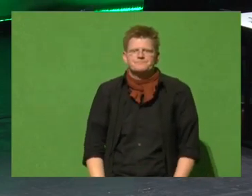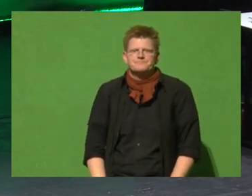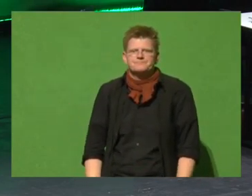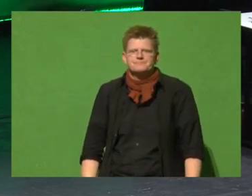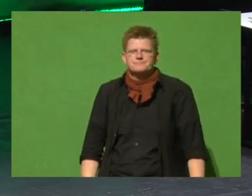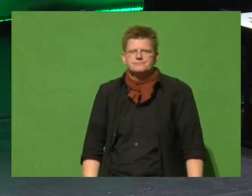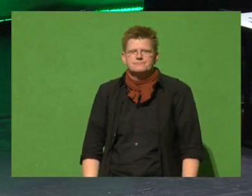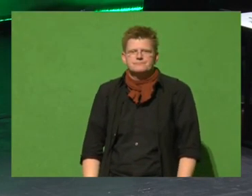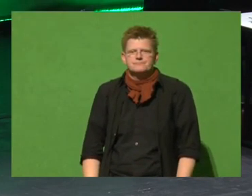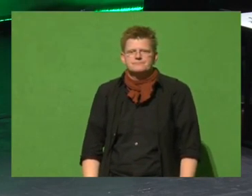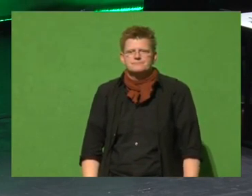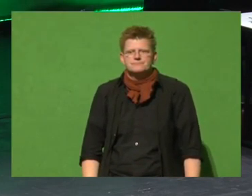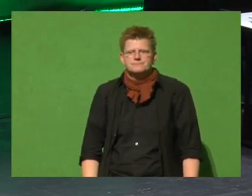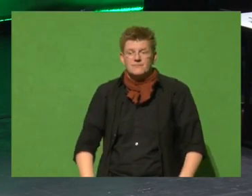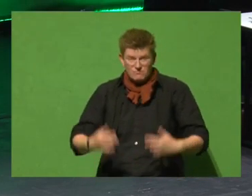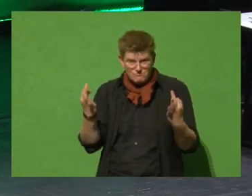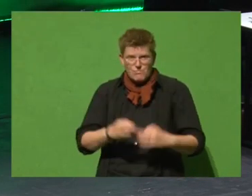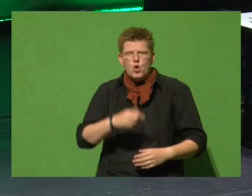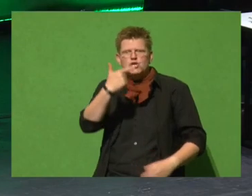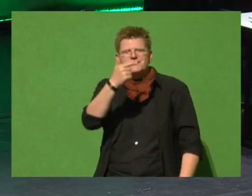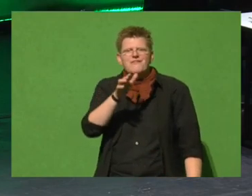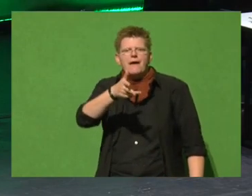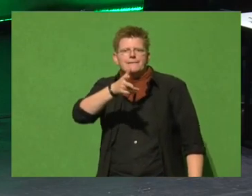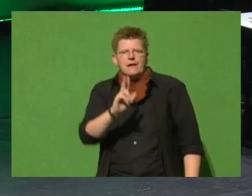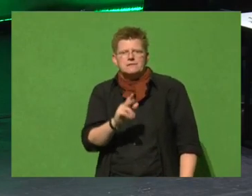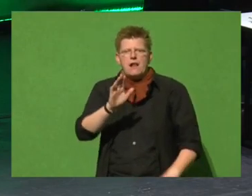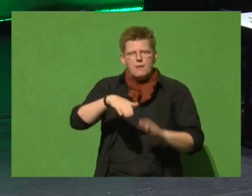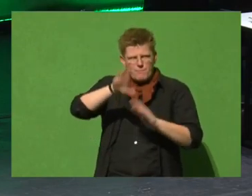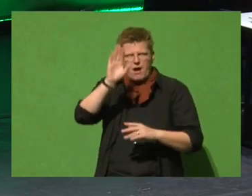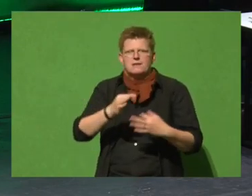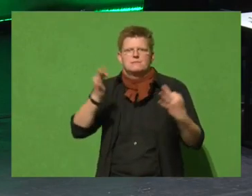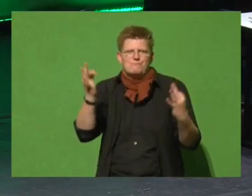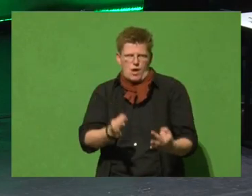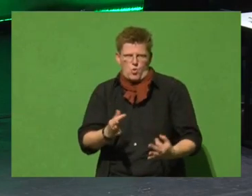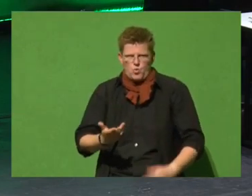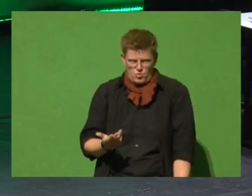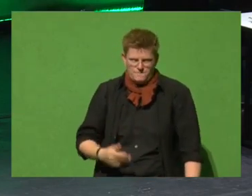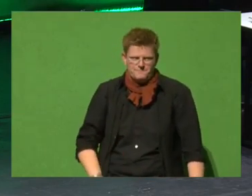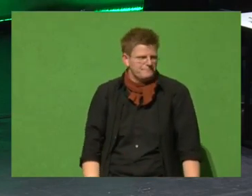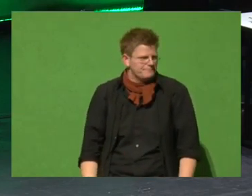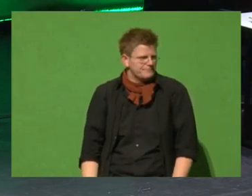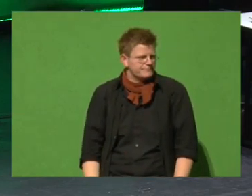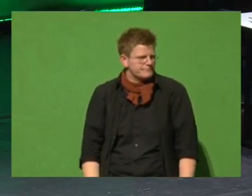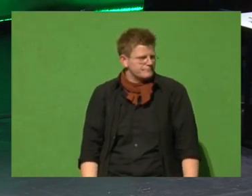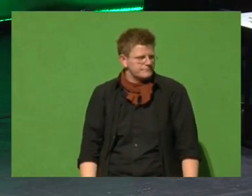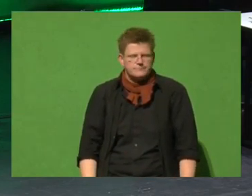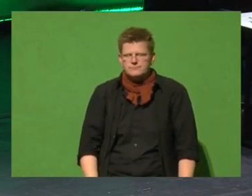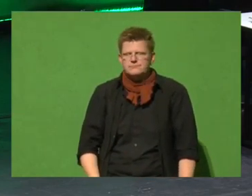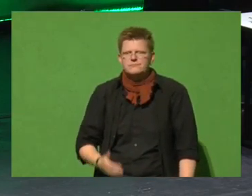eine Zweidrittelmehrheit, um die Satzung zu ändern. Das heißt, wenn ihr euch enthaltet, zählt das sozusagen so, als würdet ihr mit Nein